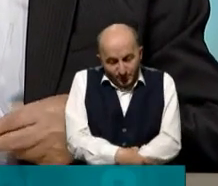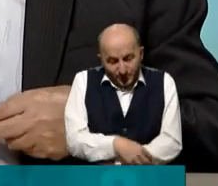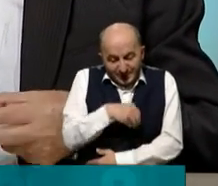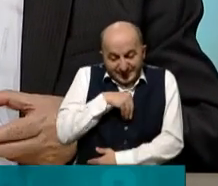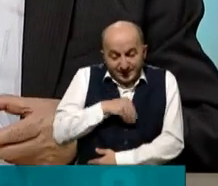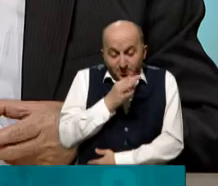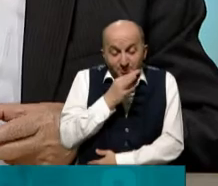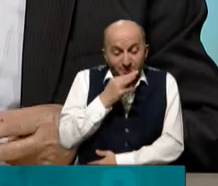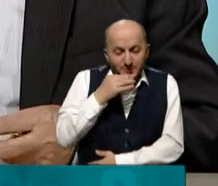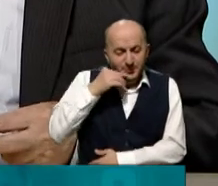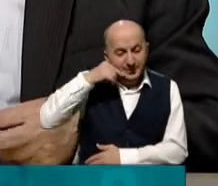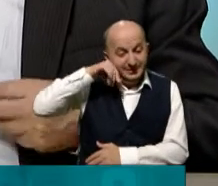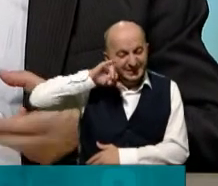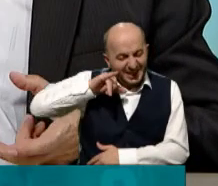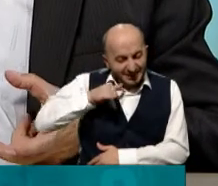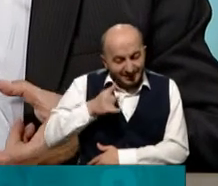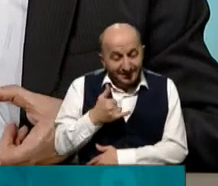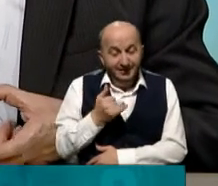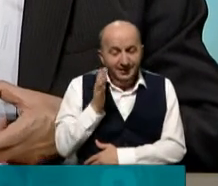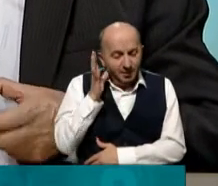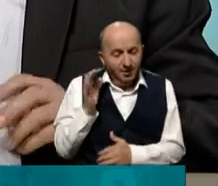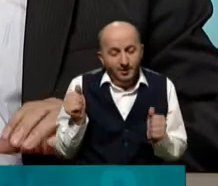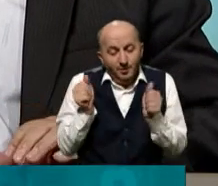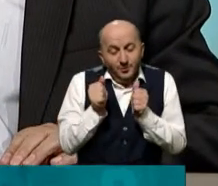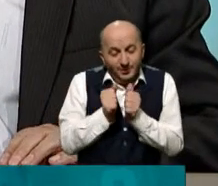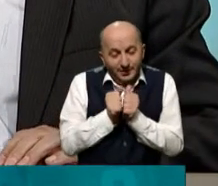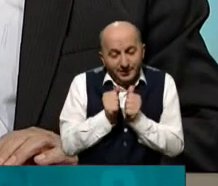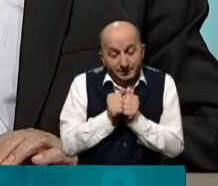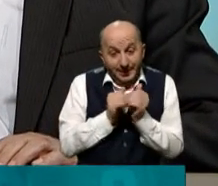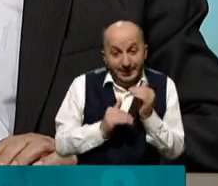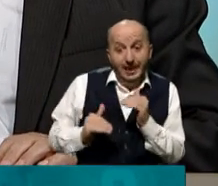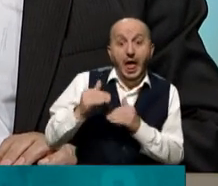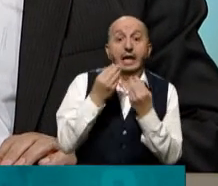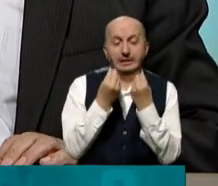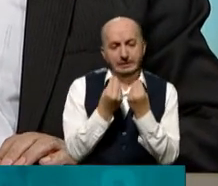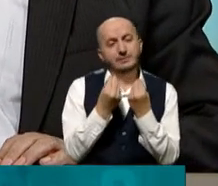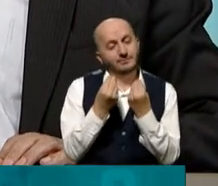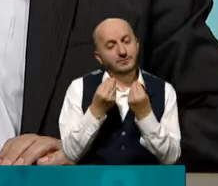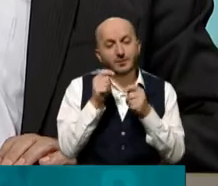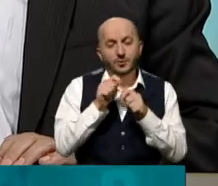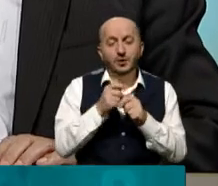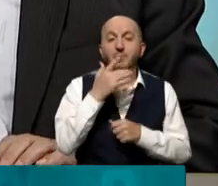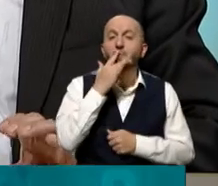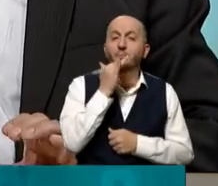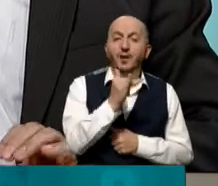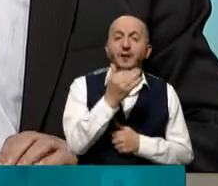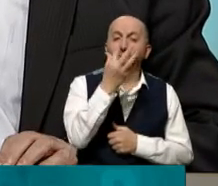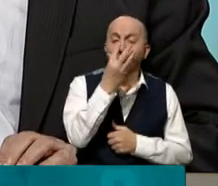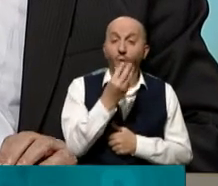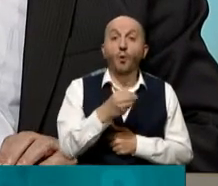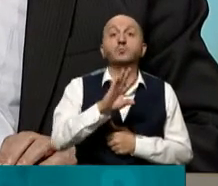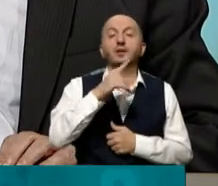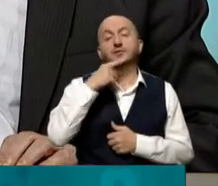huzuru, iç derinliği, namazla bütünleşmeyi daha iyi sağlayabiliyorsa bunun mekruh olmadığı da